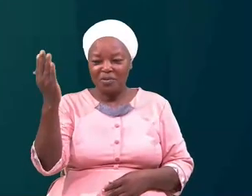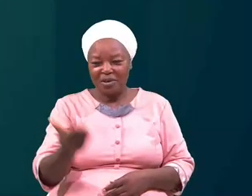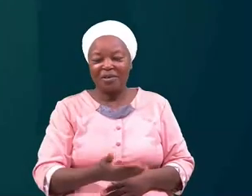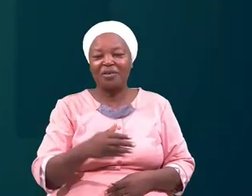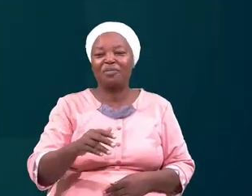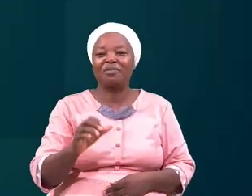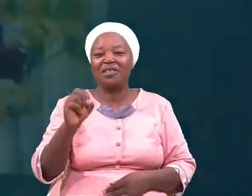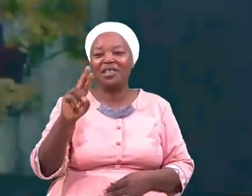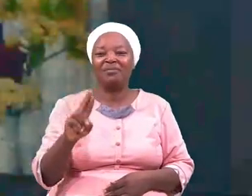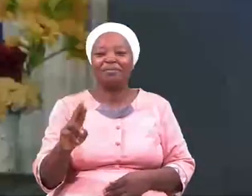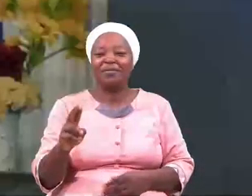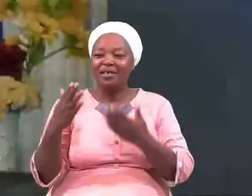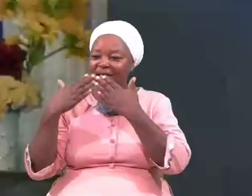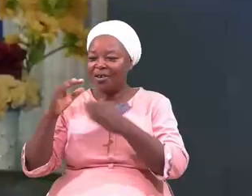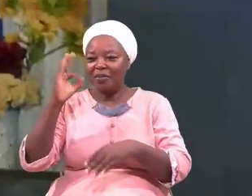Soyez les bienvenus.